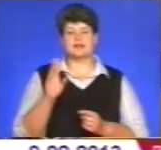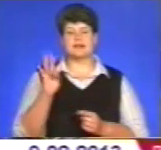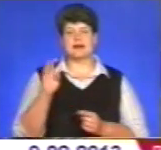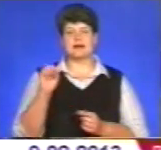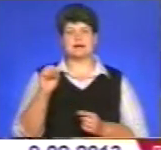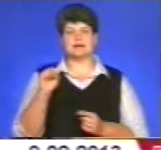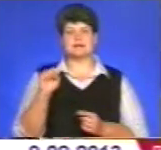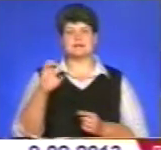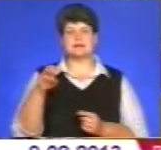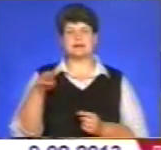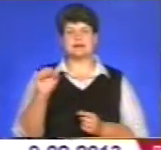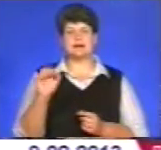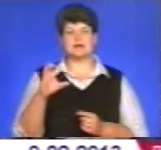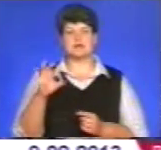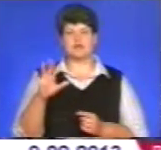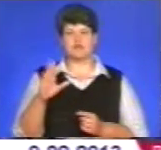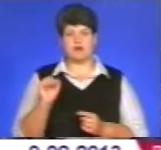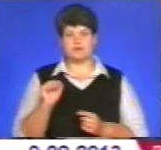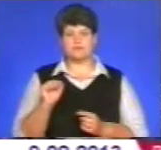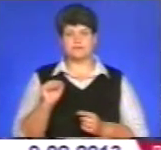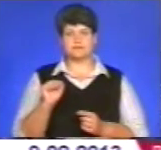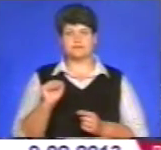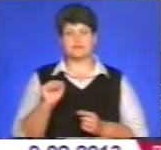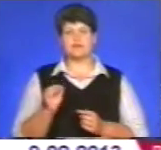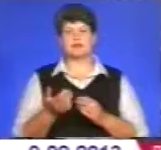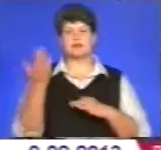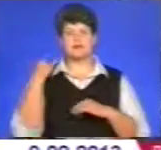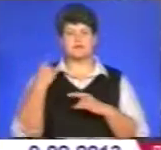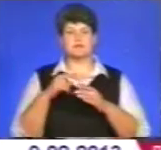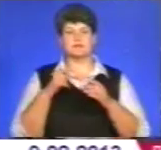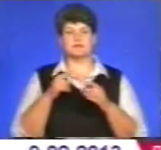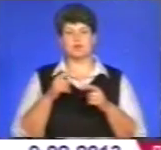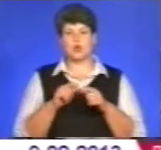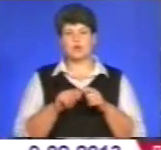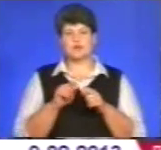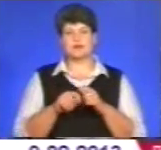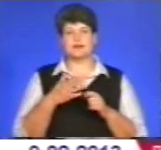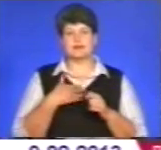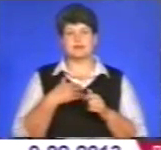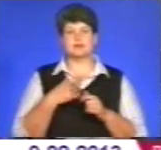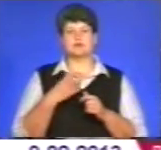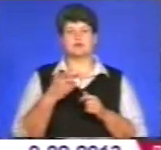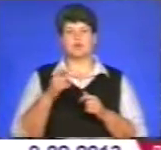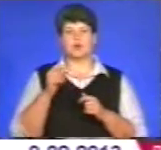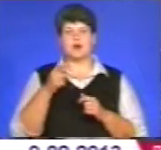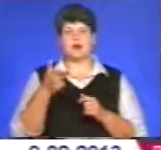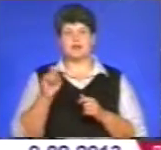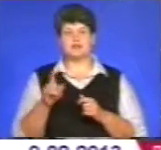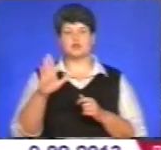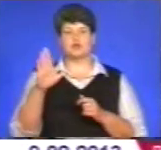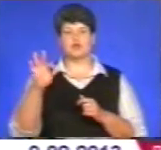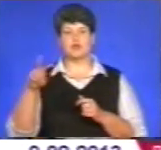Богданом Пиндусом, давнім дослідником наших славних українських імен, зокрема Галицького і